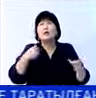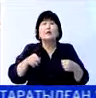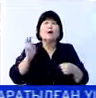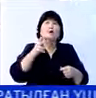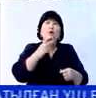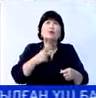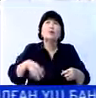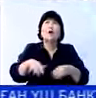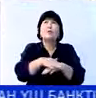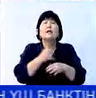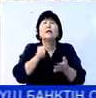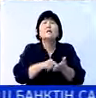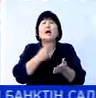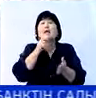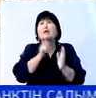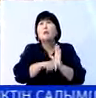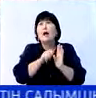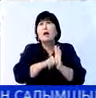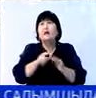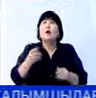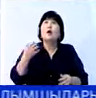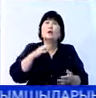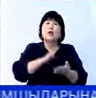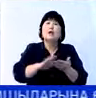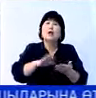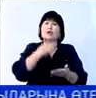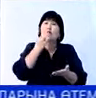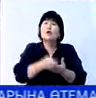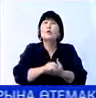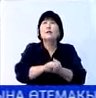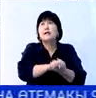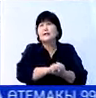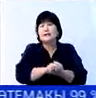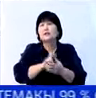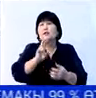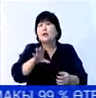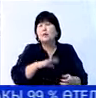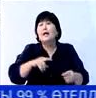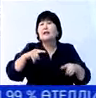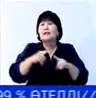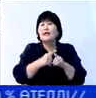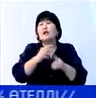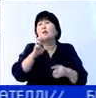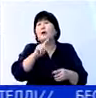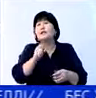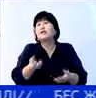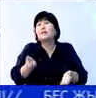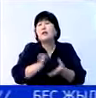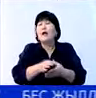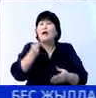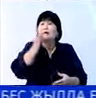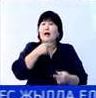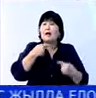аралап, базар бағасын бағамдады. Сонымен қатар Қызылорда тазалығы жауапкершілігі шектеулі серіктестігінде болып, техникалық базасымен танысты.